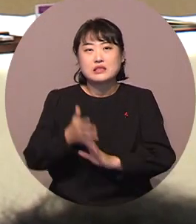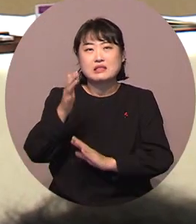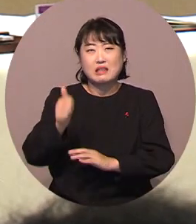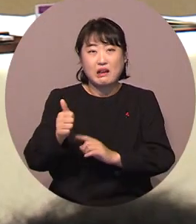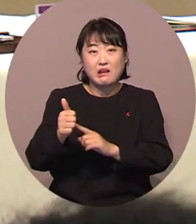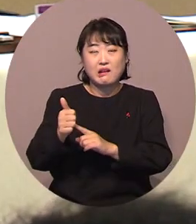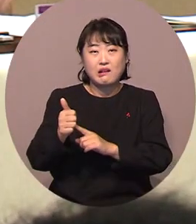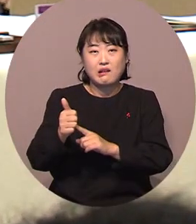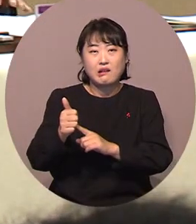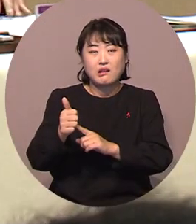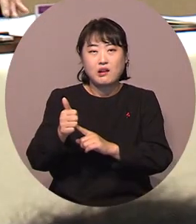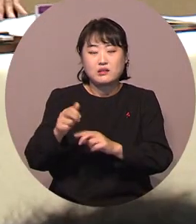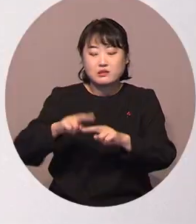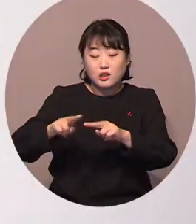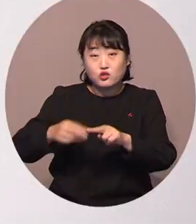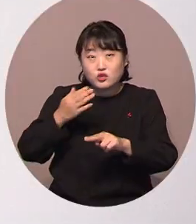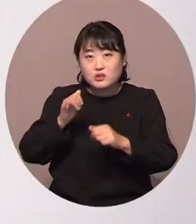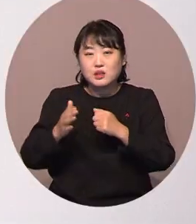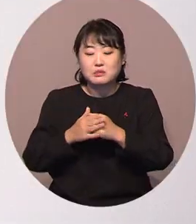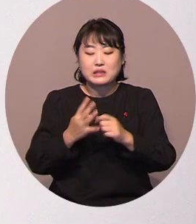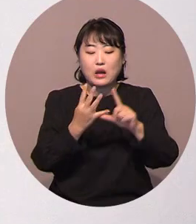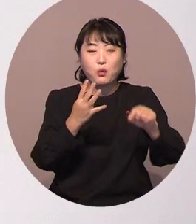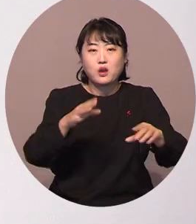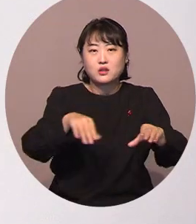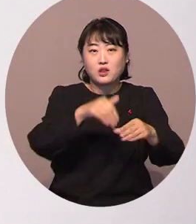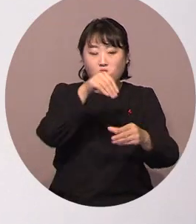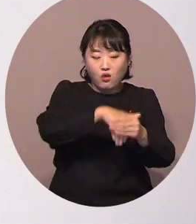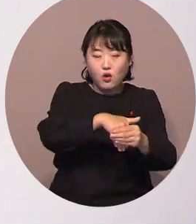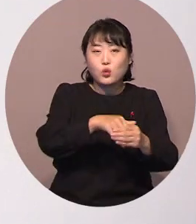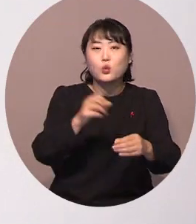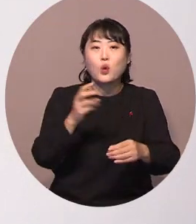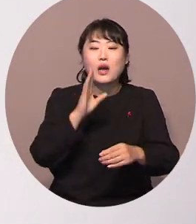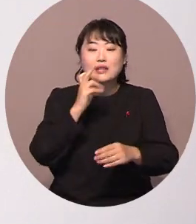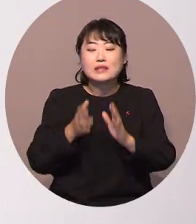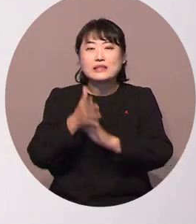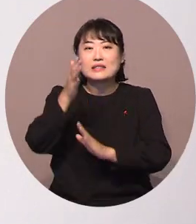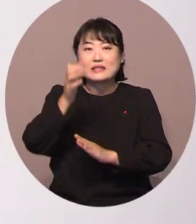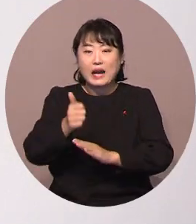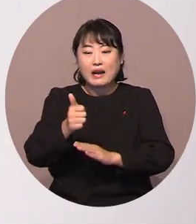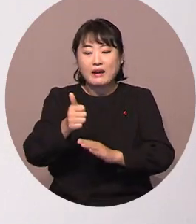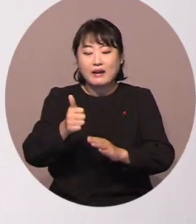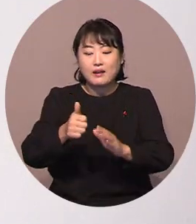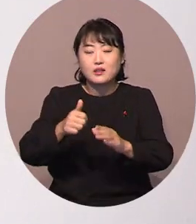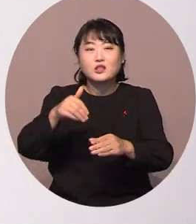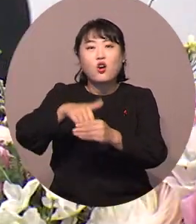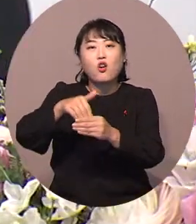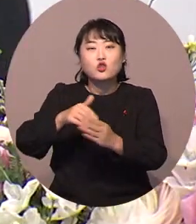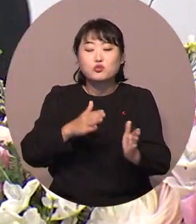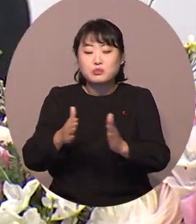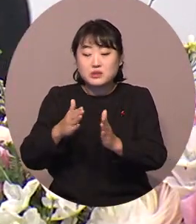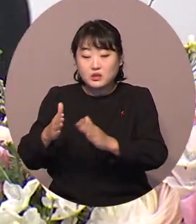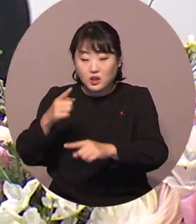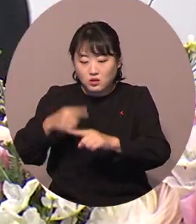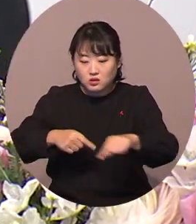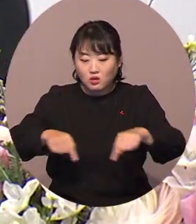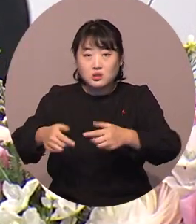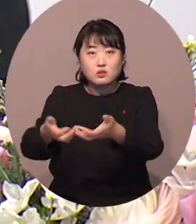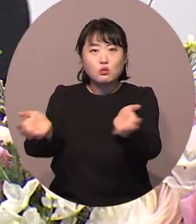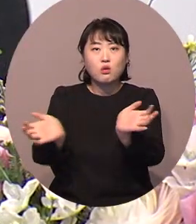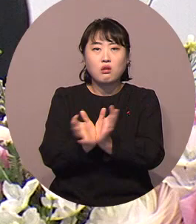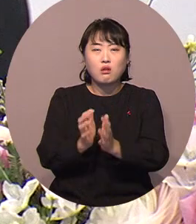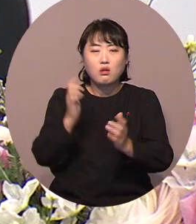점쳐지면서 오는 4월 총선과 함께 아산 시장 재선거를 준비하던 정치권도 법이 복잡하게